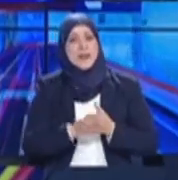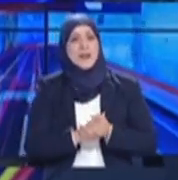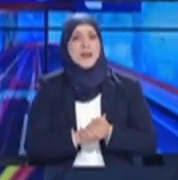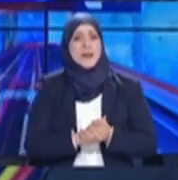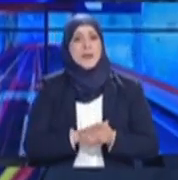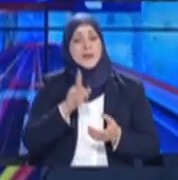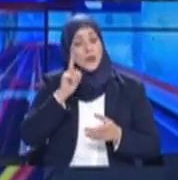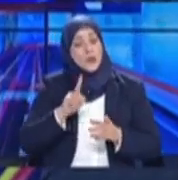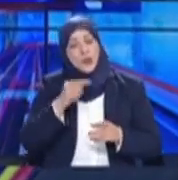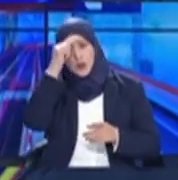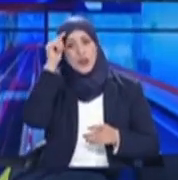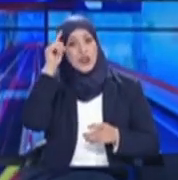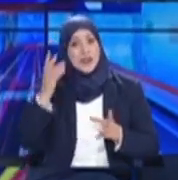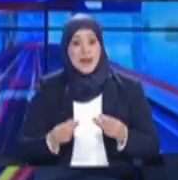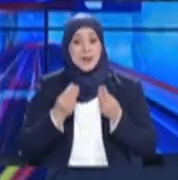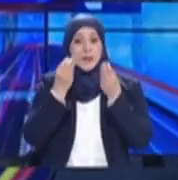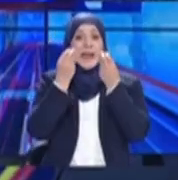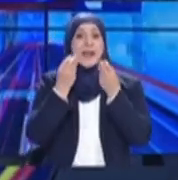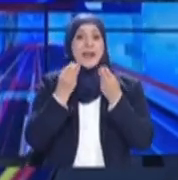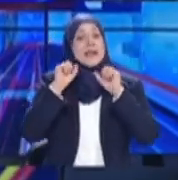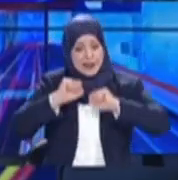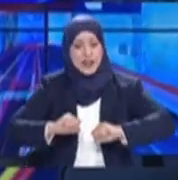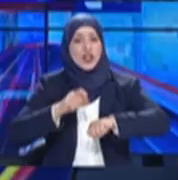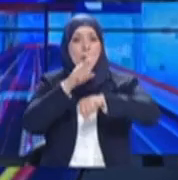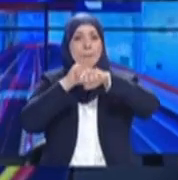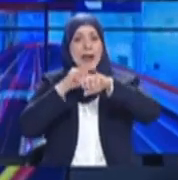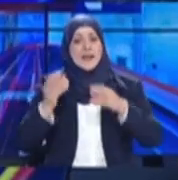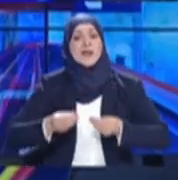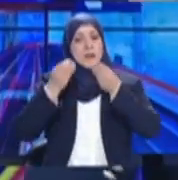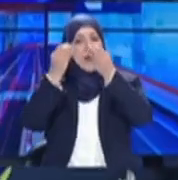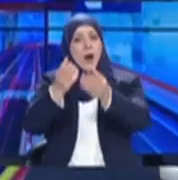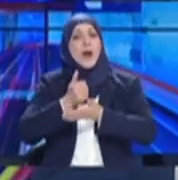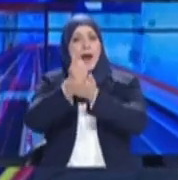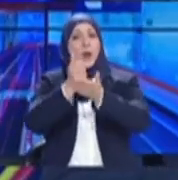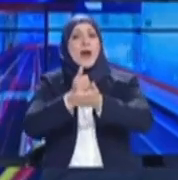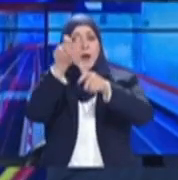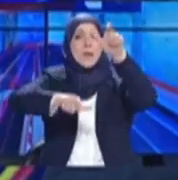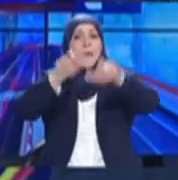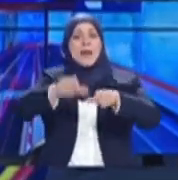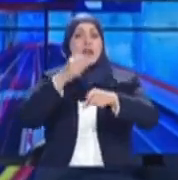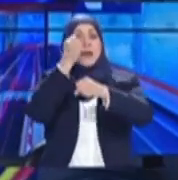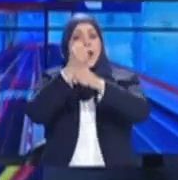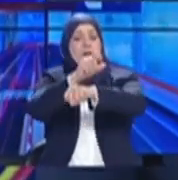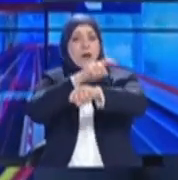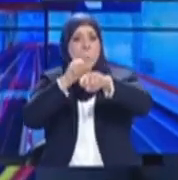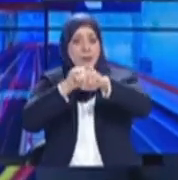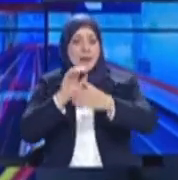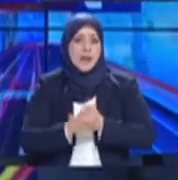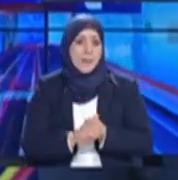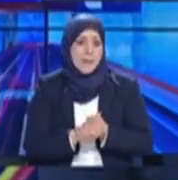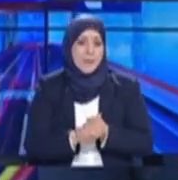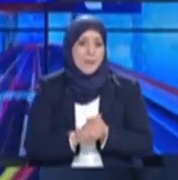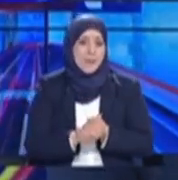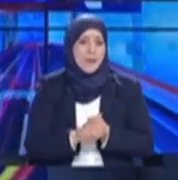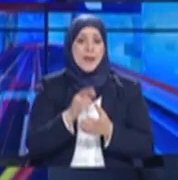اللي اللي تقدر عليه البلديه لانه احنا موجودين حتى ولو الوقت